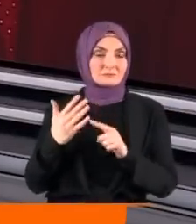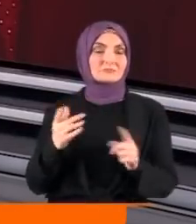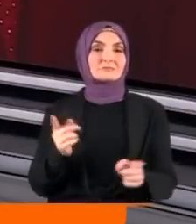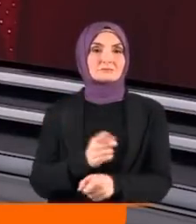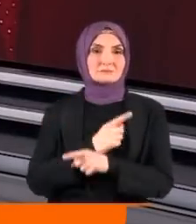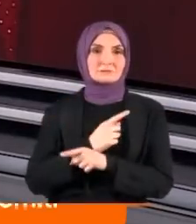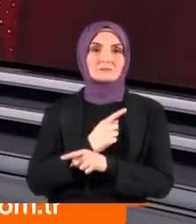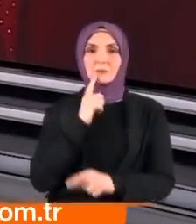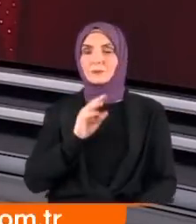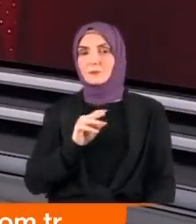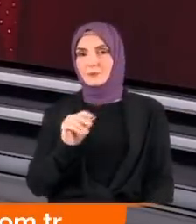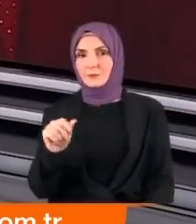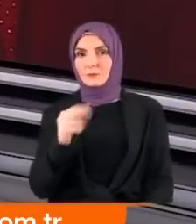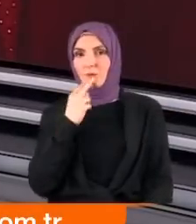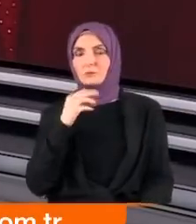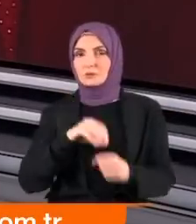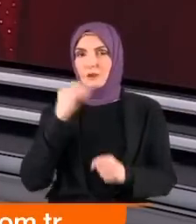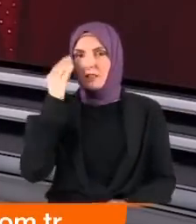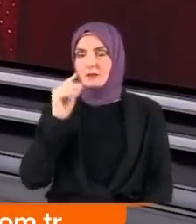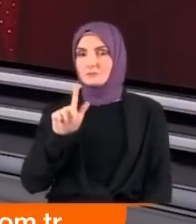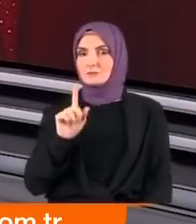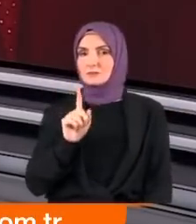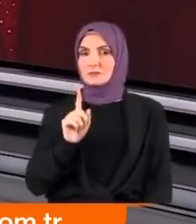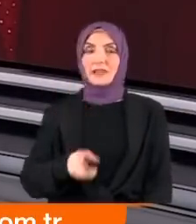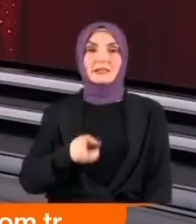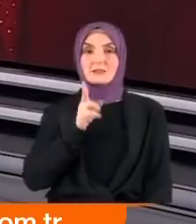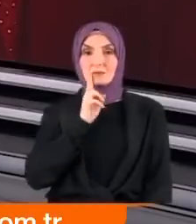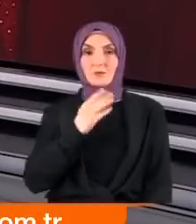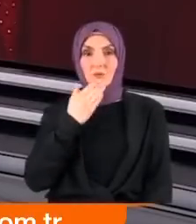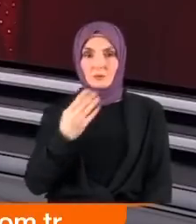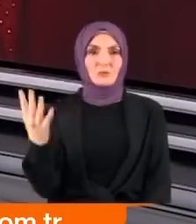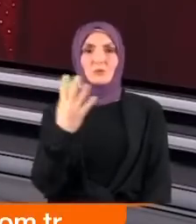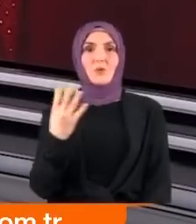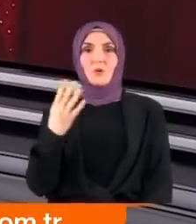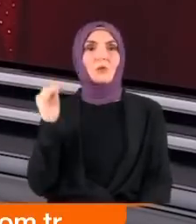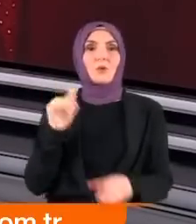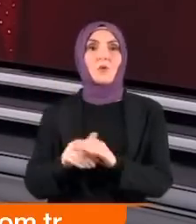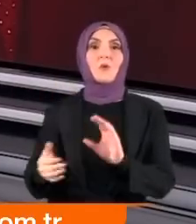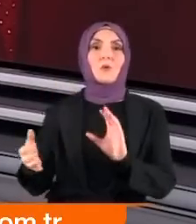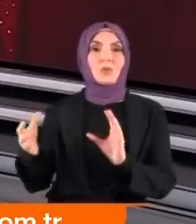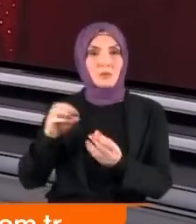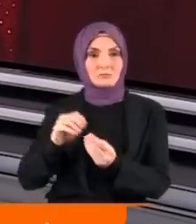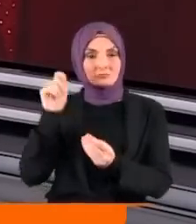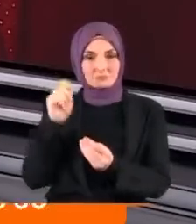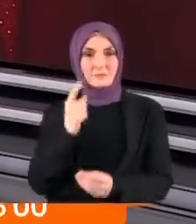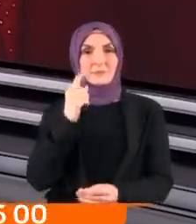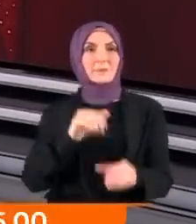manidardı. Konuşmasına noktayı şu sözlerle koydu. Dördünün oyunu topla, bir milletvekili